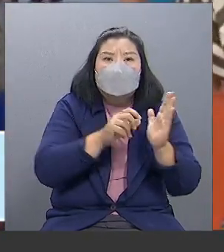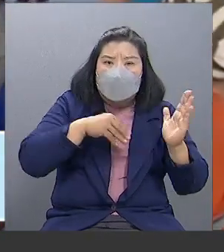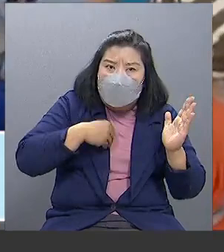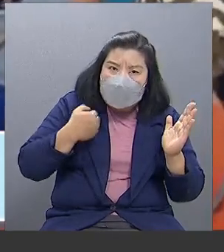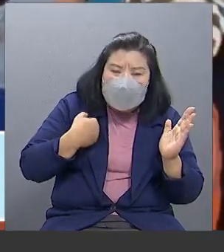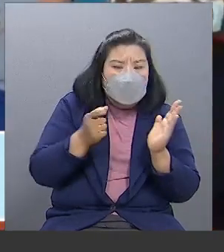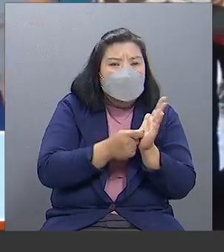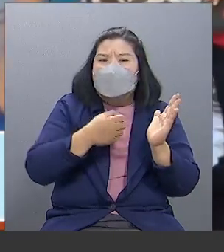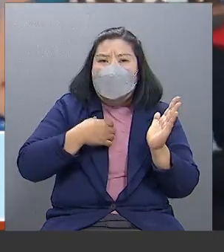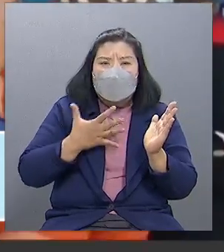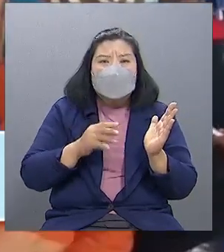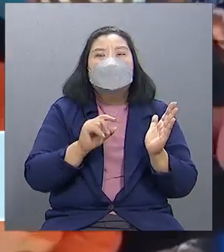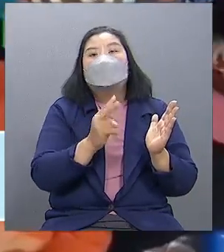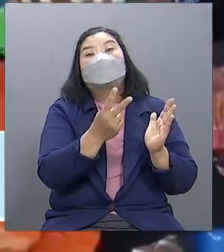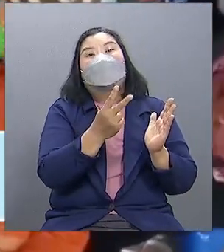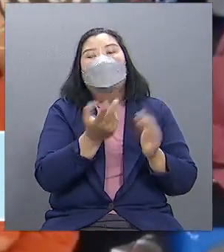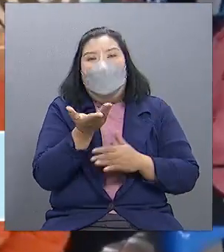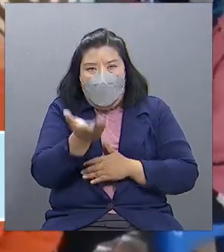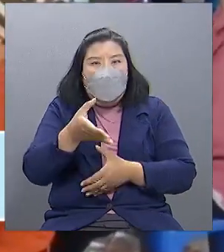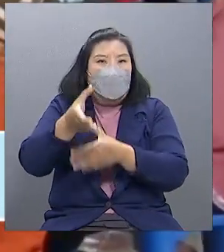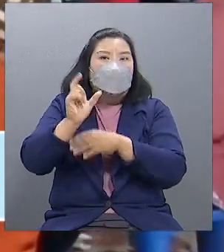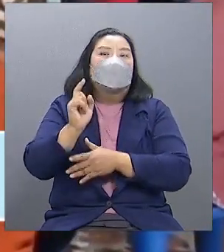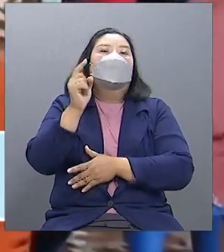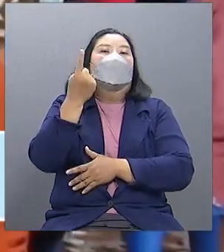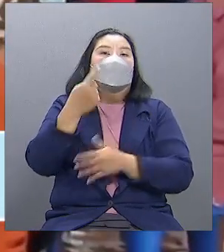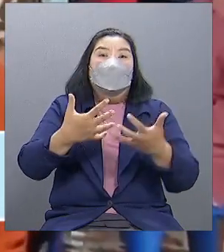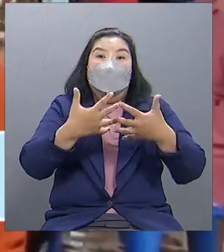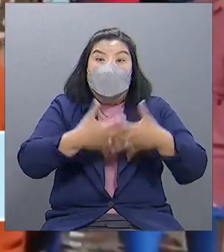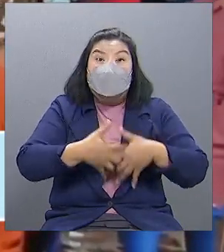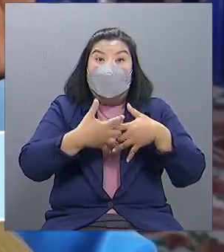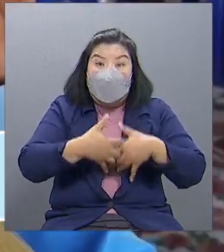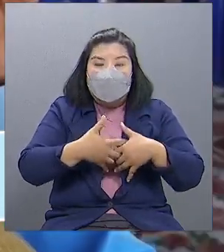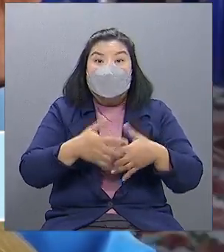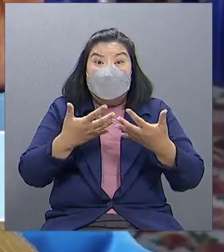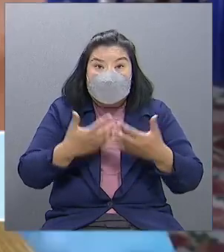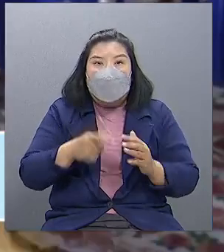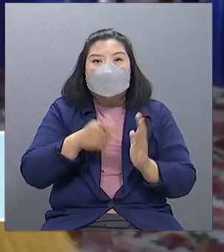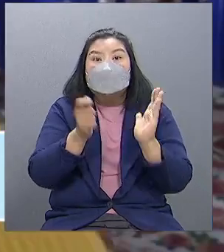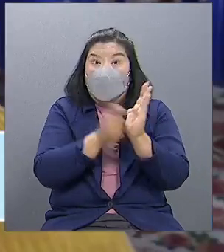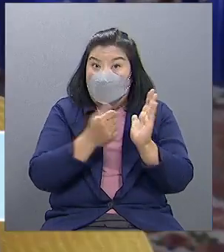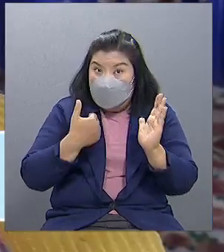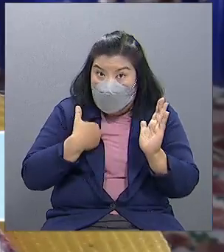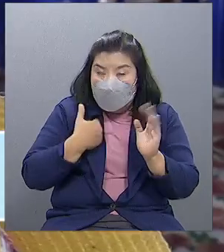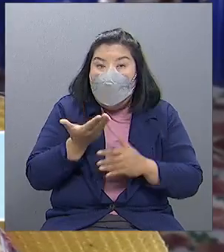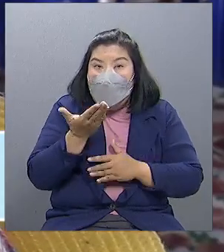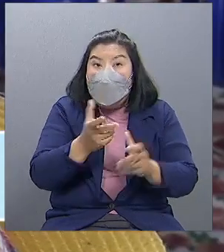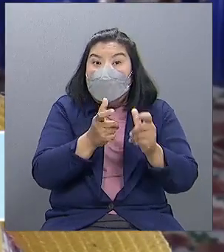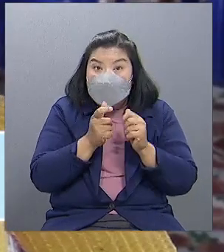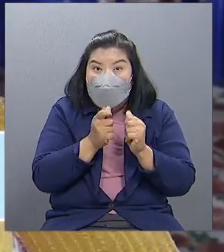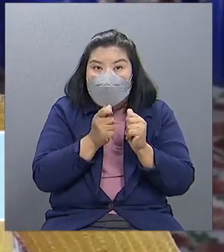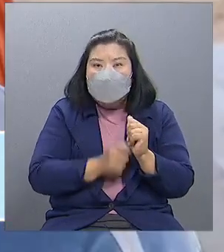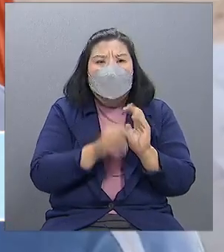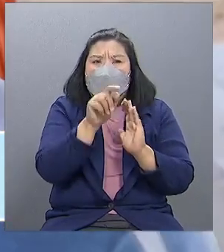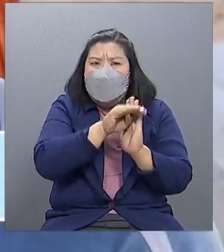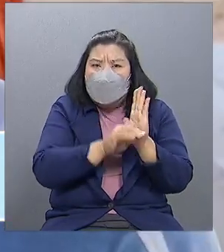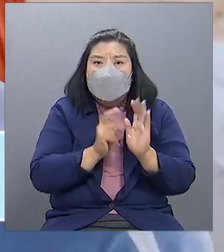ตัวสอบเลยวครั้งนั้นโรงงานหล้อมตะกัว ตั้งมาถูกต้องหรอไม่กับการขออนุญาใช้พื้นที่ค่ะ